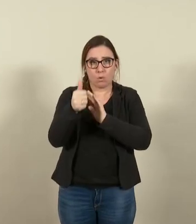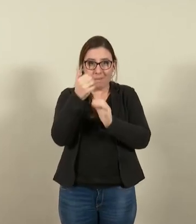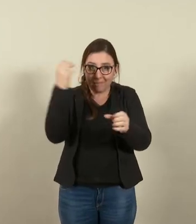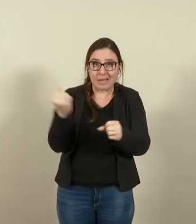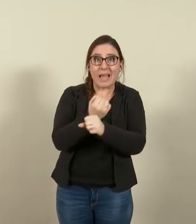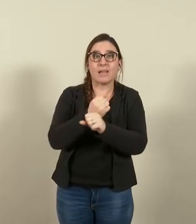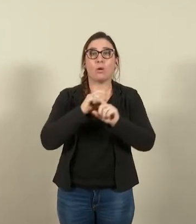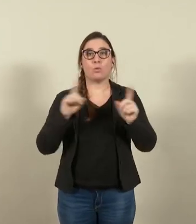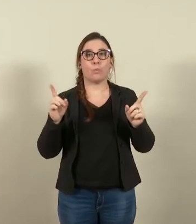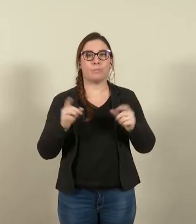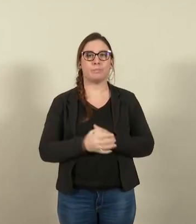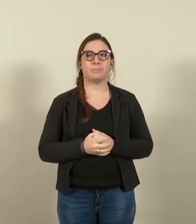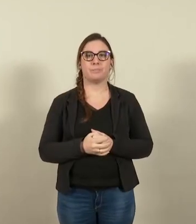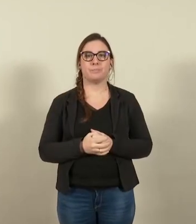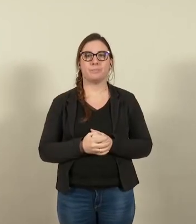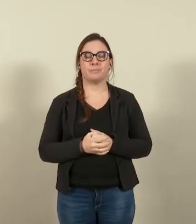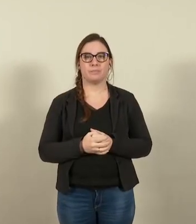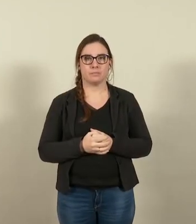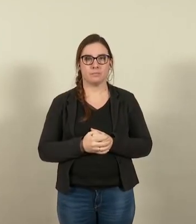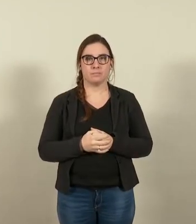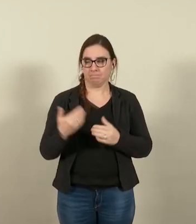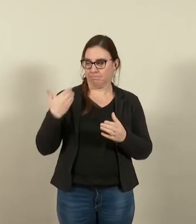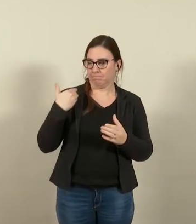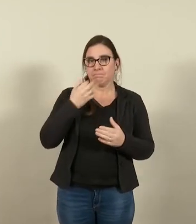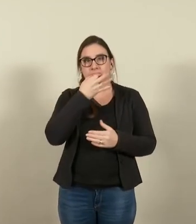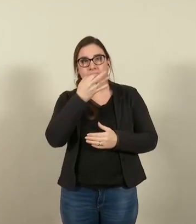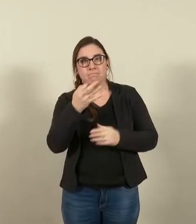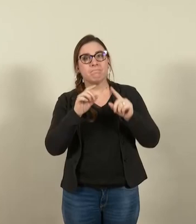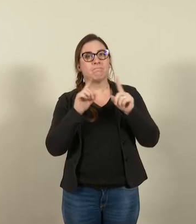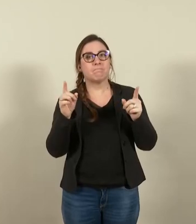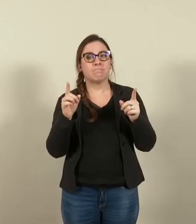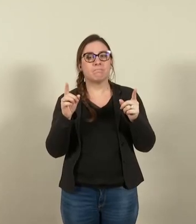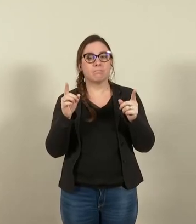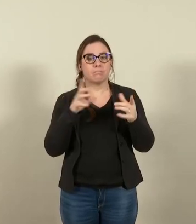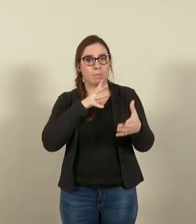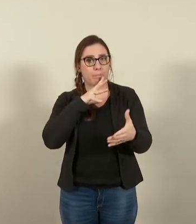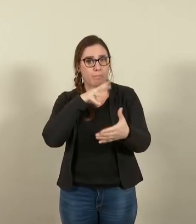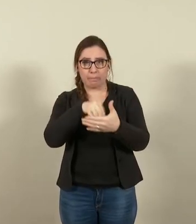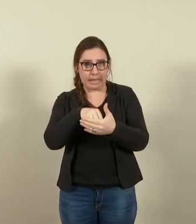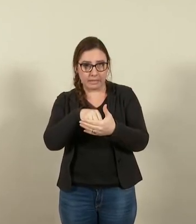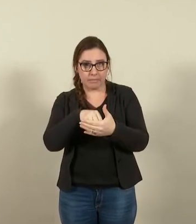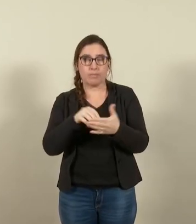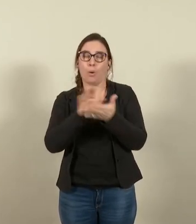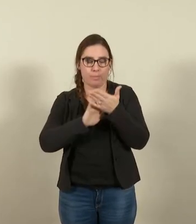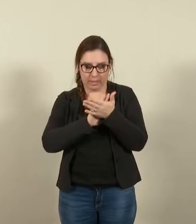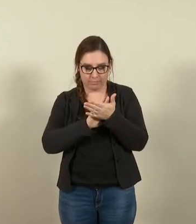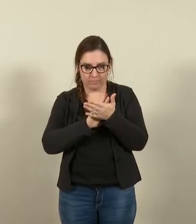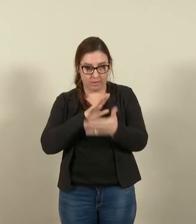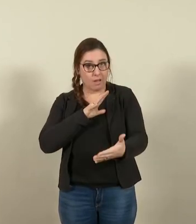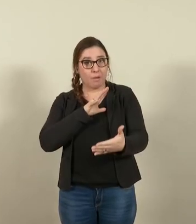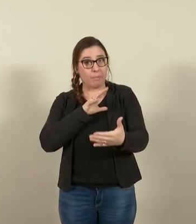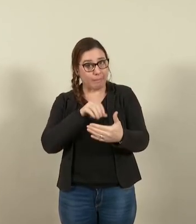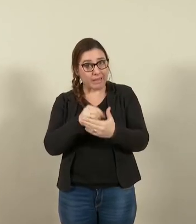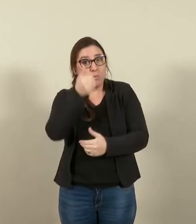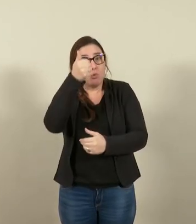cette manœuvre je n'ai pas eu l'occasion de participer je n'ai eu occasion pardon de participer qu'une